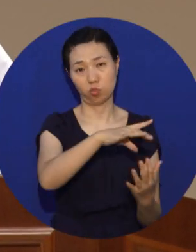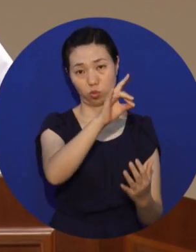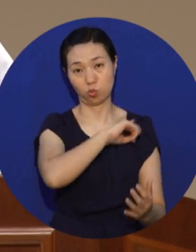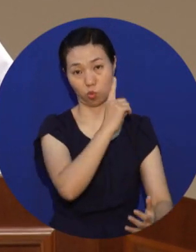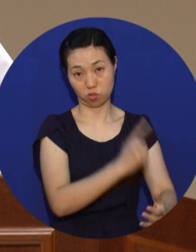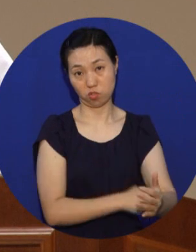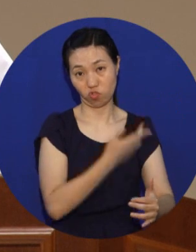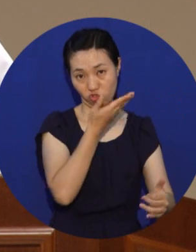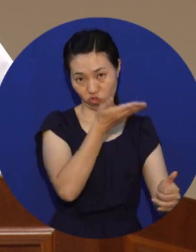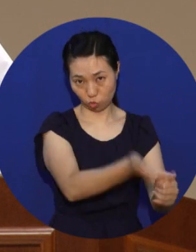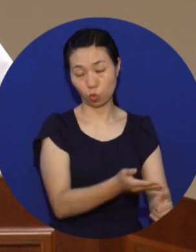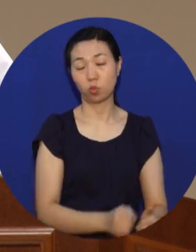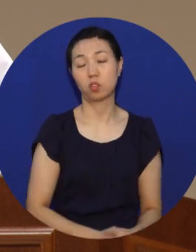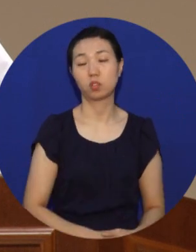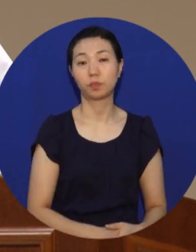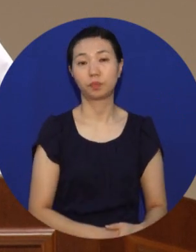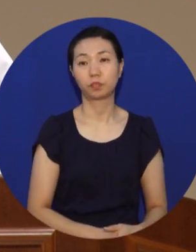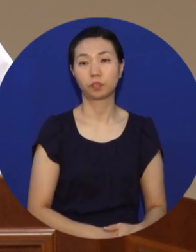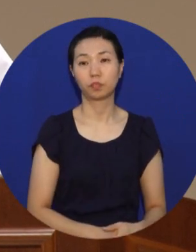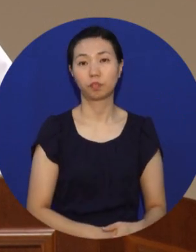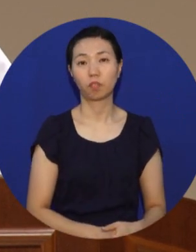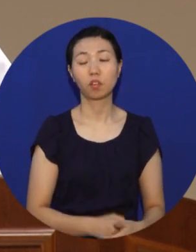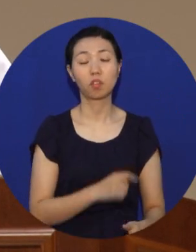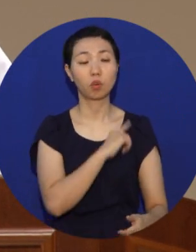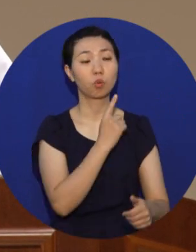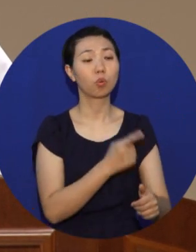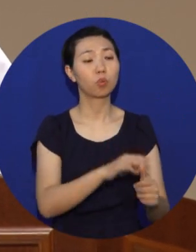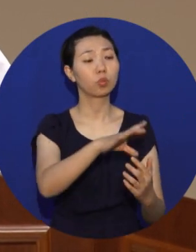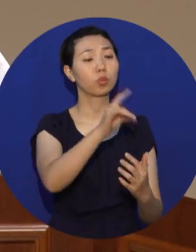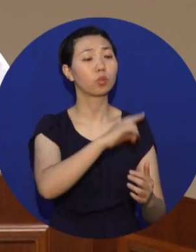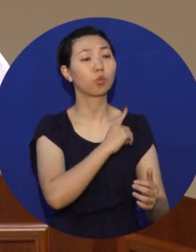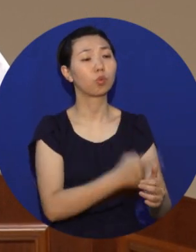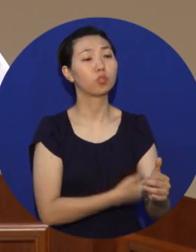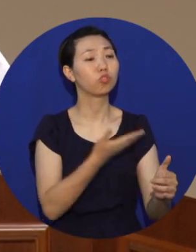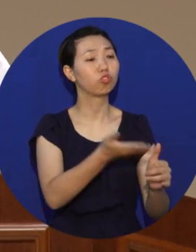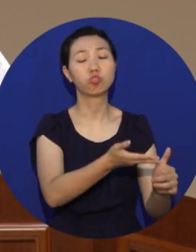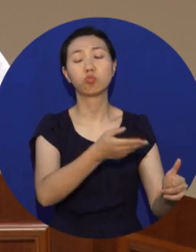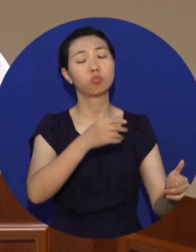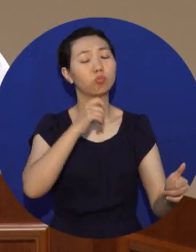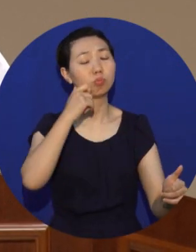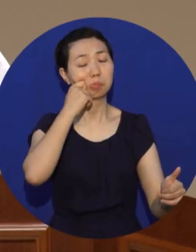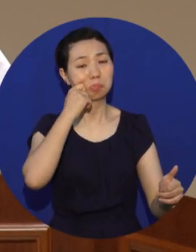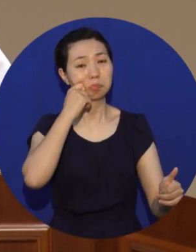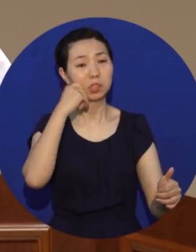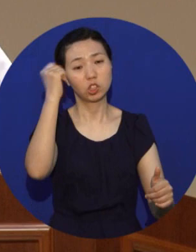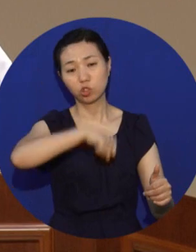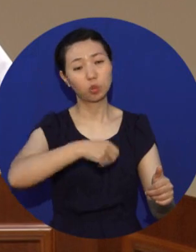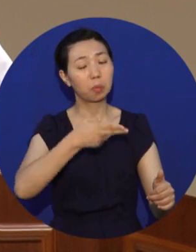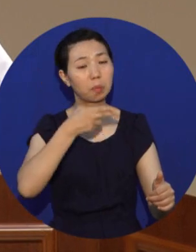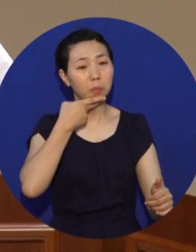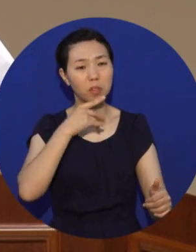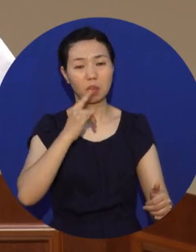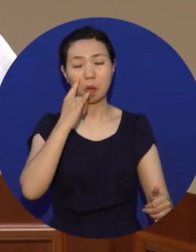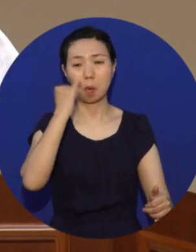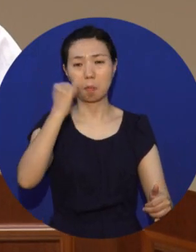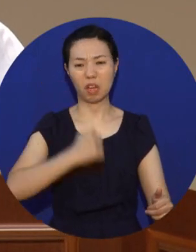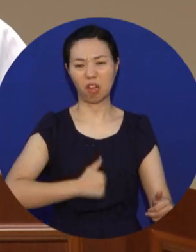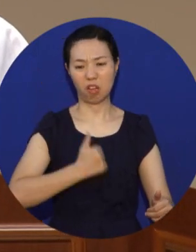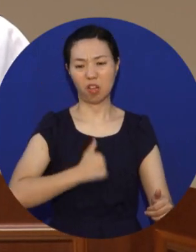어머니가 인간의 이 권리를 인정 안 하고 지성질에 다하고 죽으면 그럼 어머니 인생이고 할 수 없어. 누가